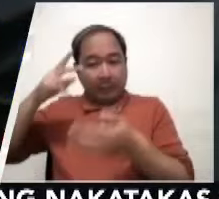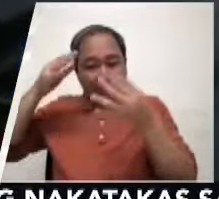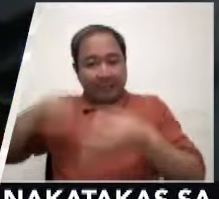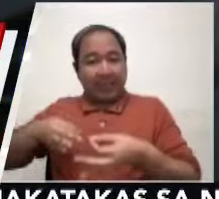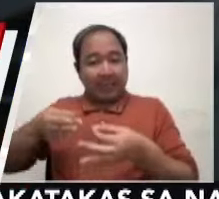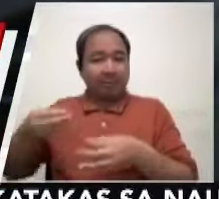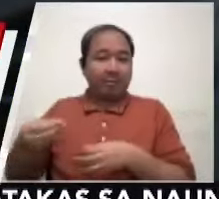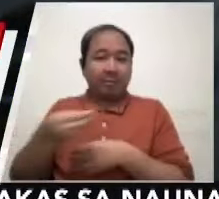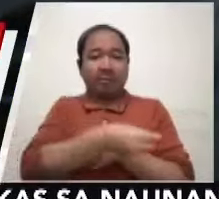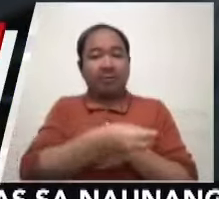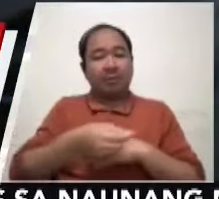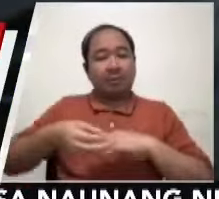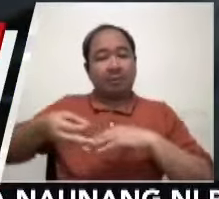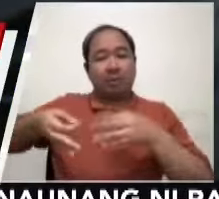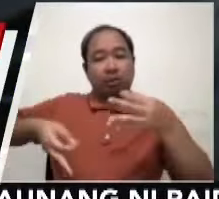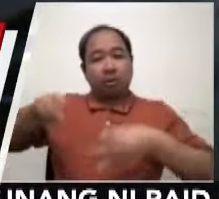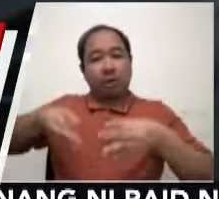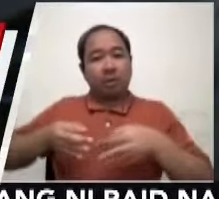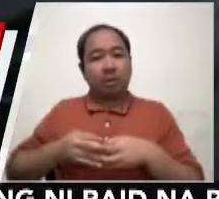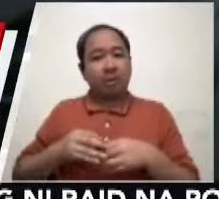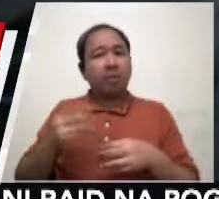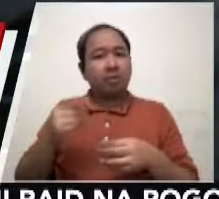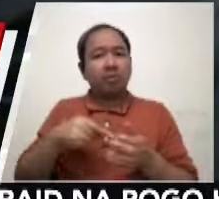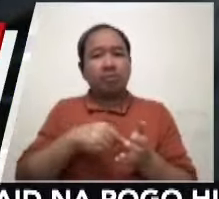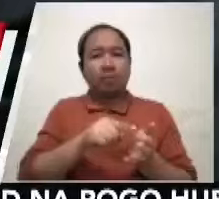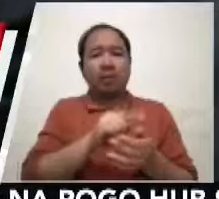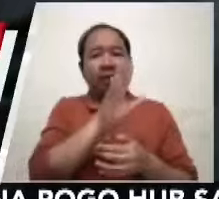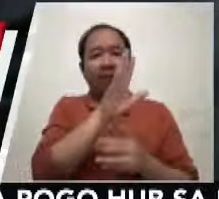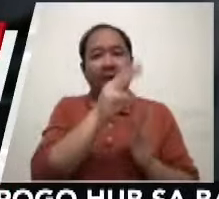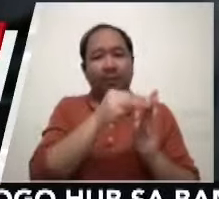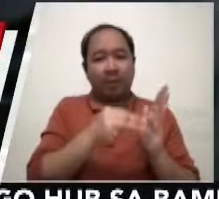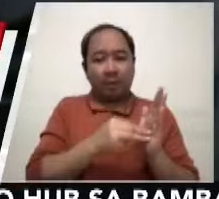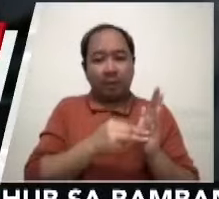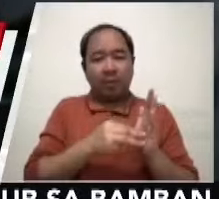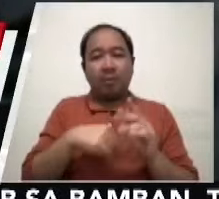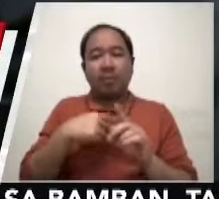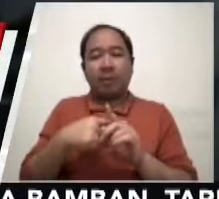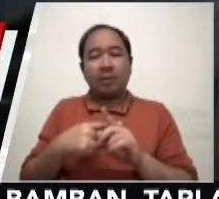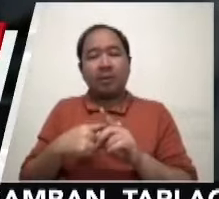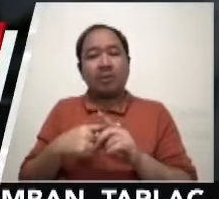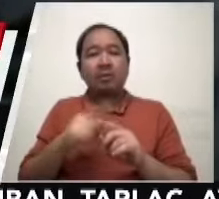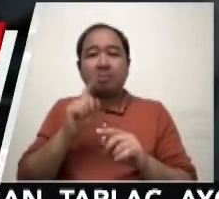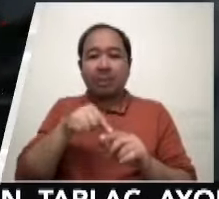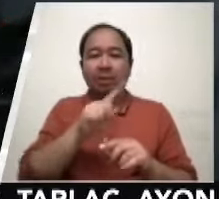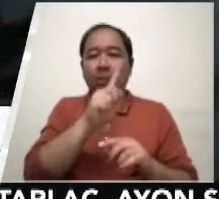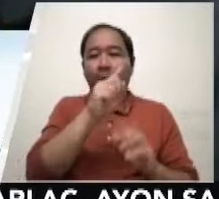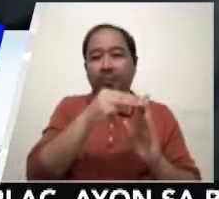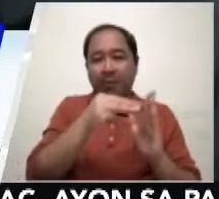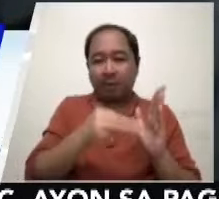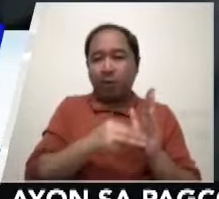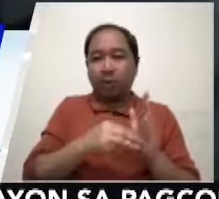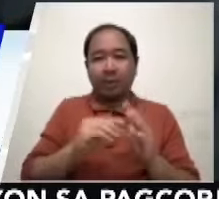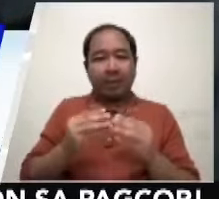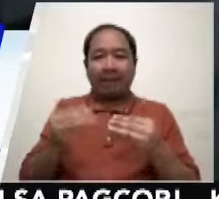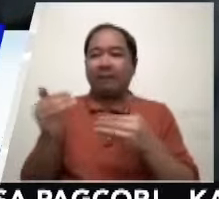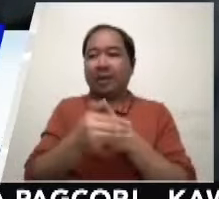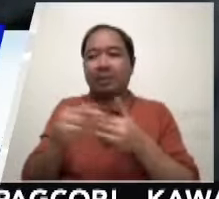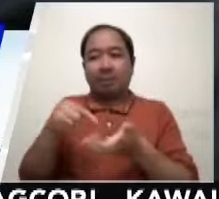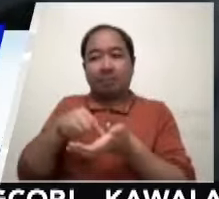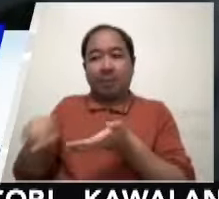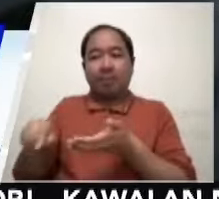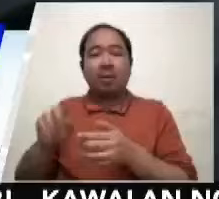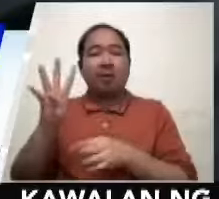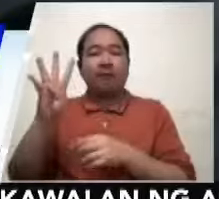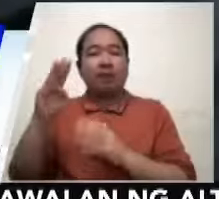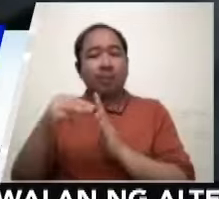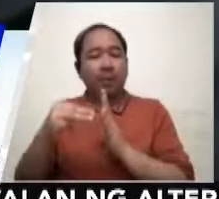eh. So 1 million na unang goodwill and then the 4 million balance ibibigay the next day dapat. But since hindi